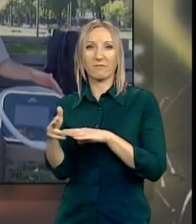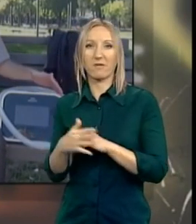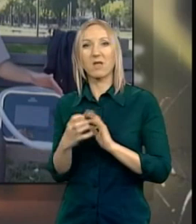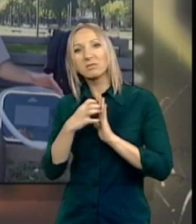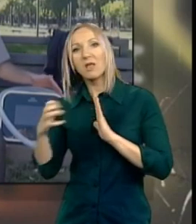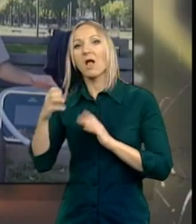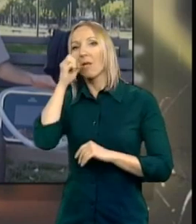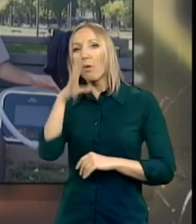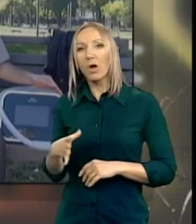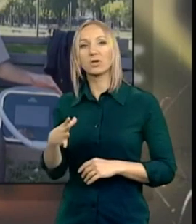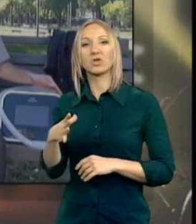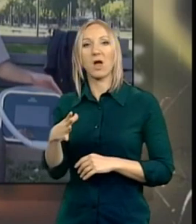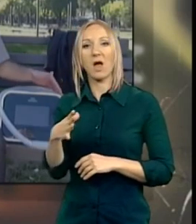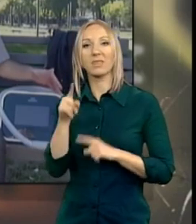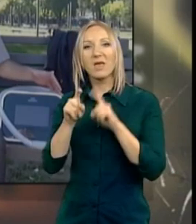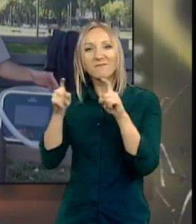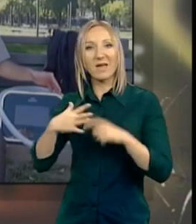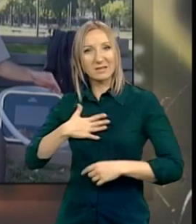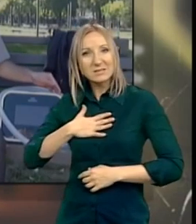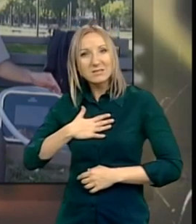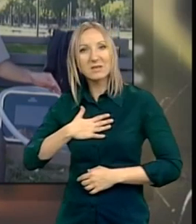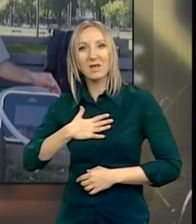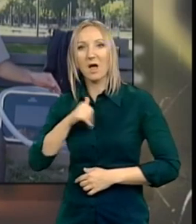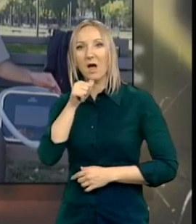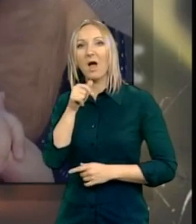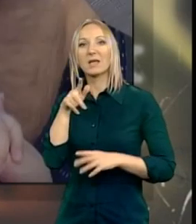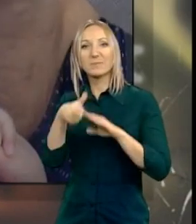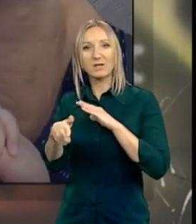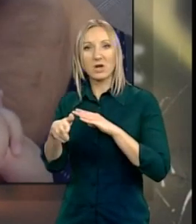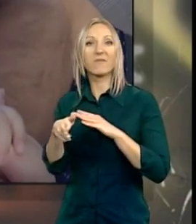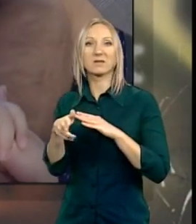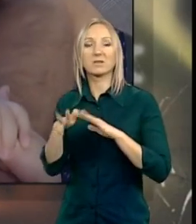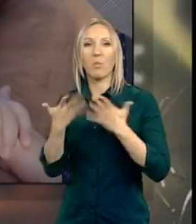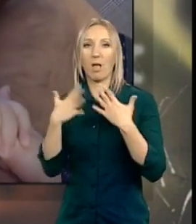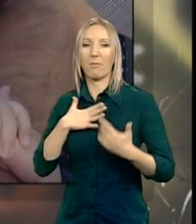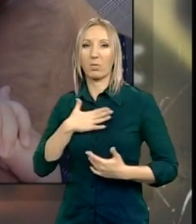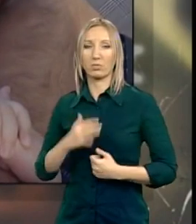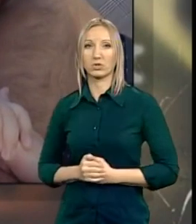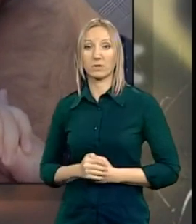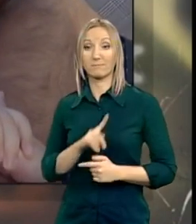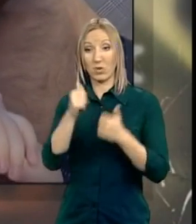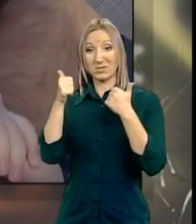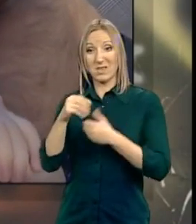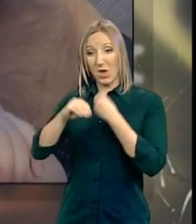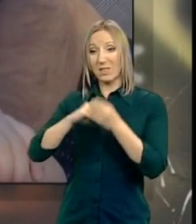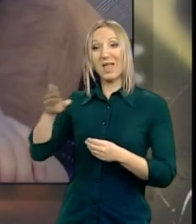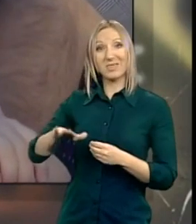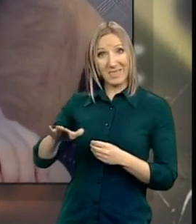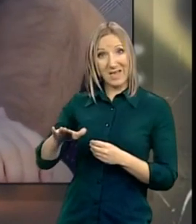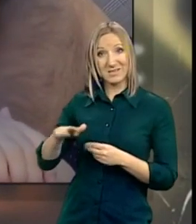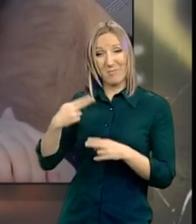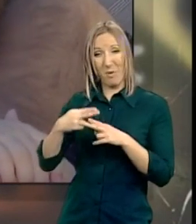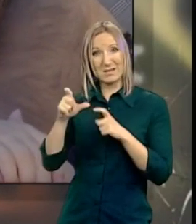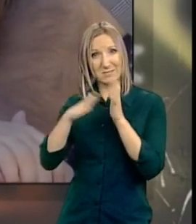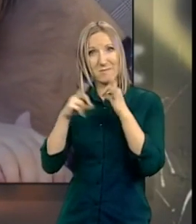sprečava dalje poboljšanje respiratornih infekcija i dovođenje do upale pluća. Za sada su se roditelji dece obolele od ove